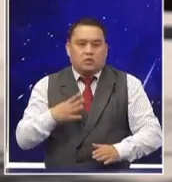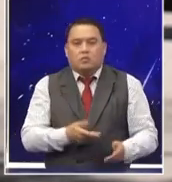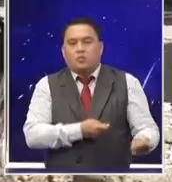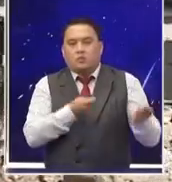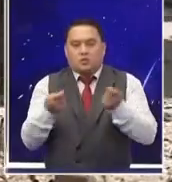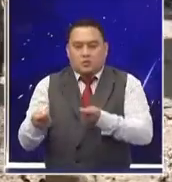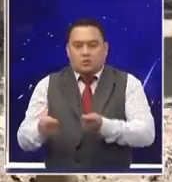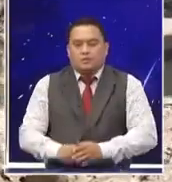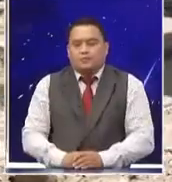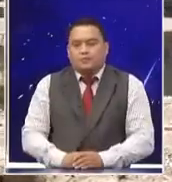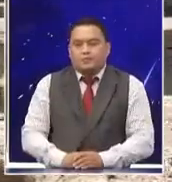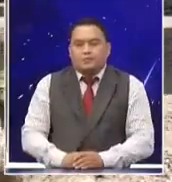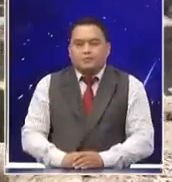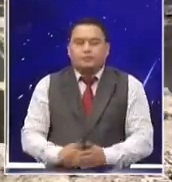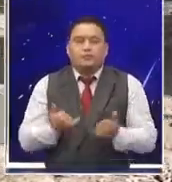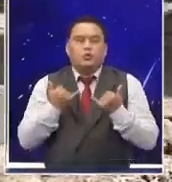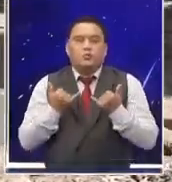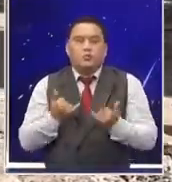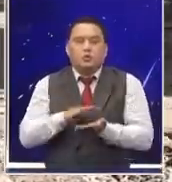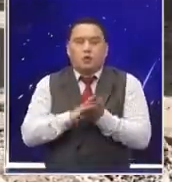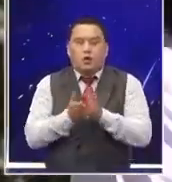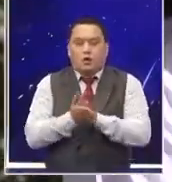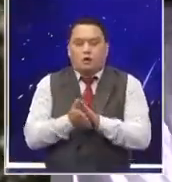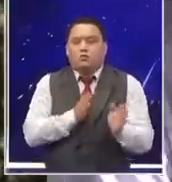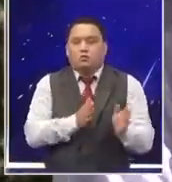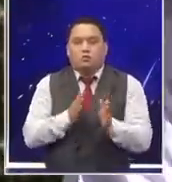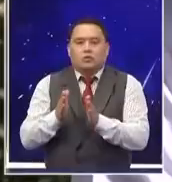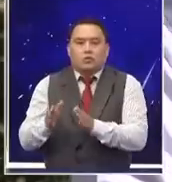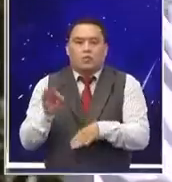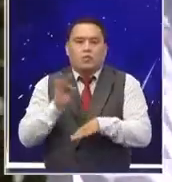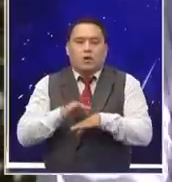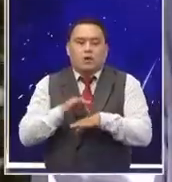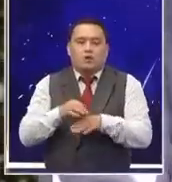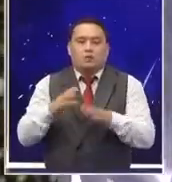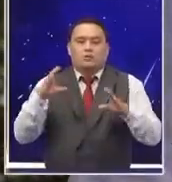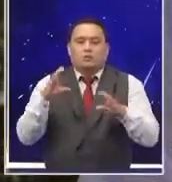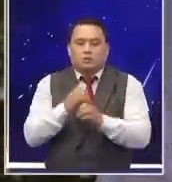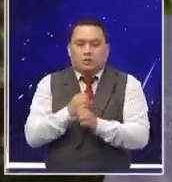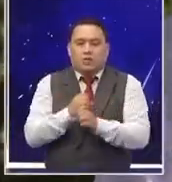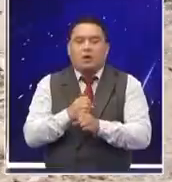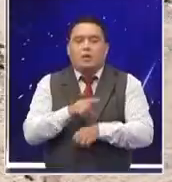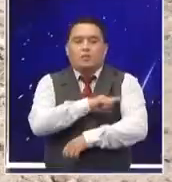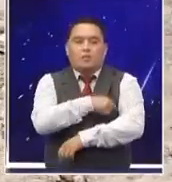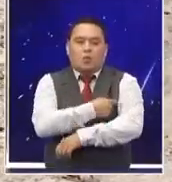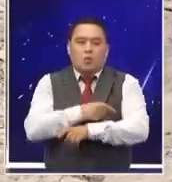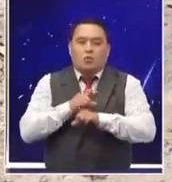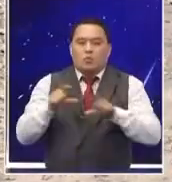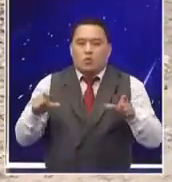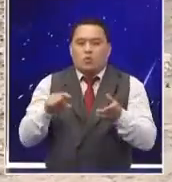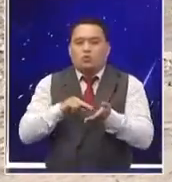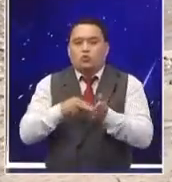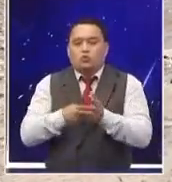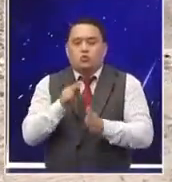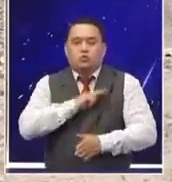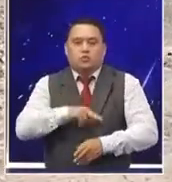бар. Бүгінде аймақта эпидемиологиялық ахуал тұрақты. Науқастардың азаюына байланысты провизорлық бөлімдер жұмысын